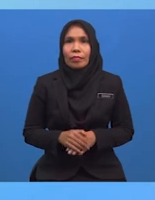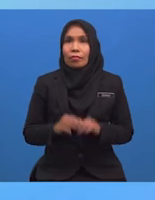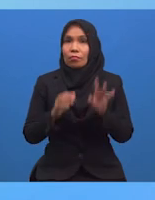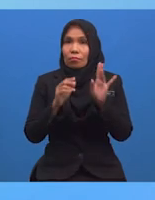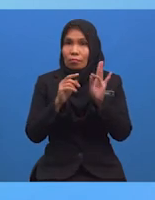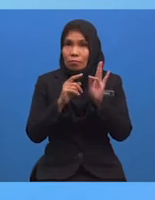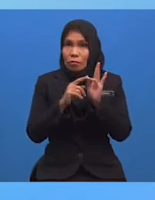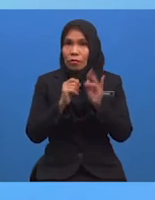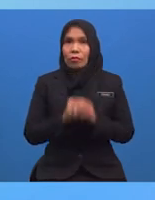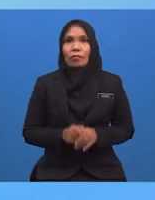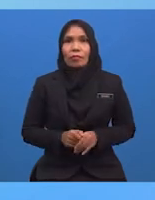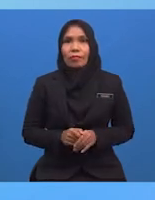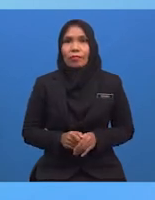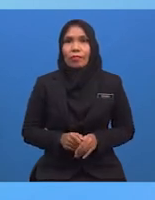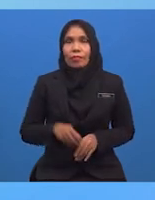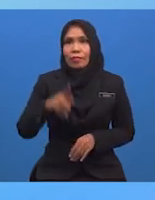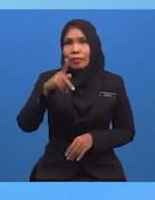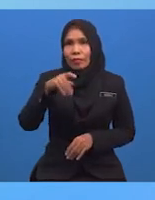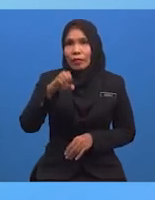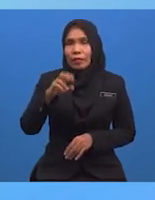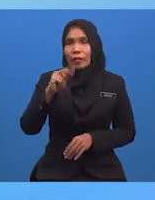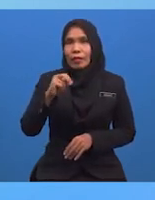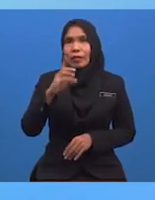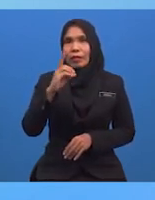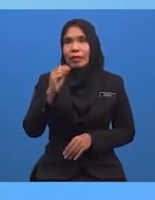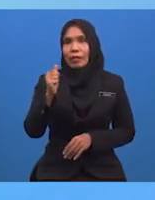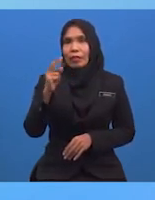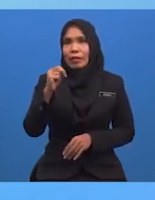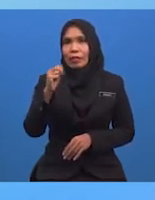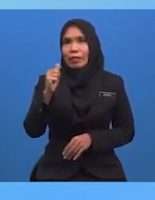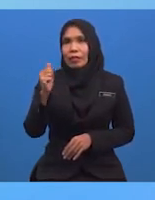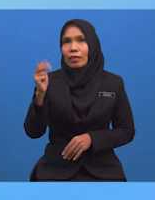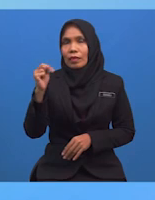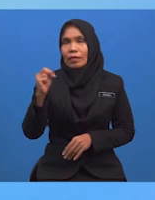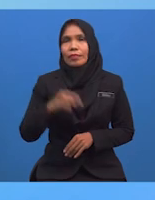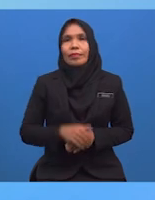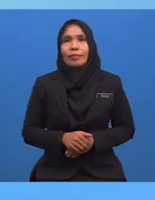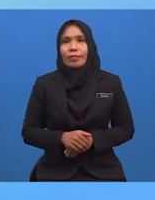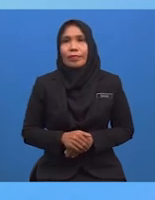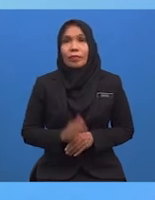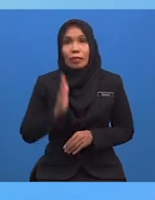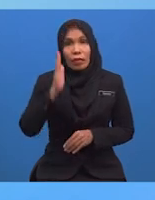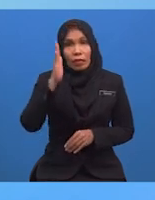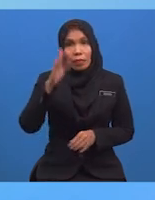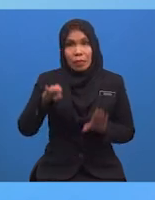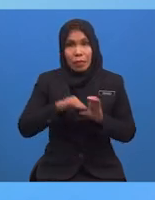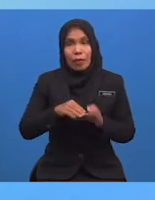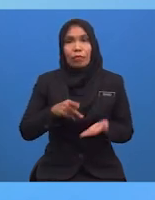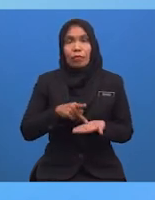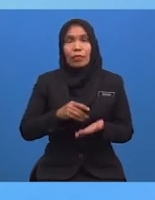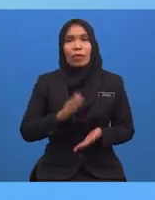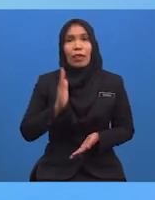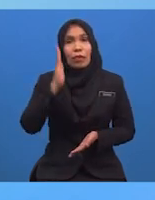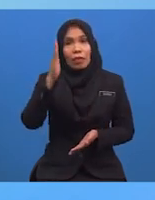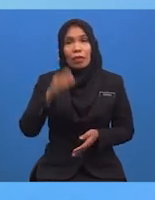Ketujuh, pendanaan pula bermaksud Bank Pusat akan menjual lebih banyak surat jaminan kerajaan jangka